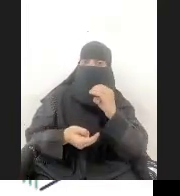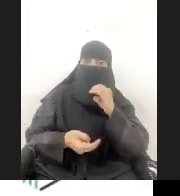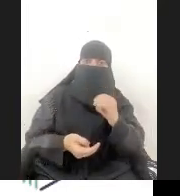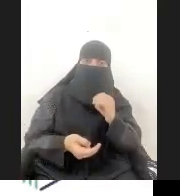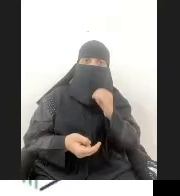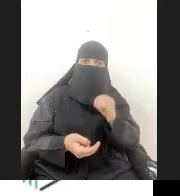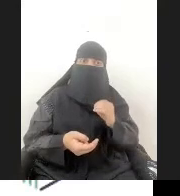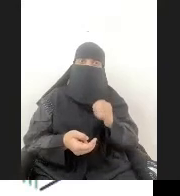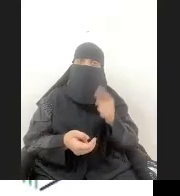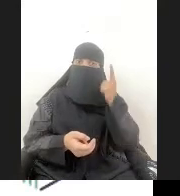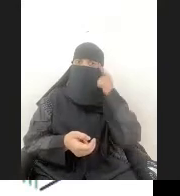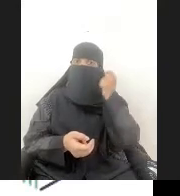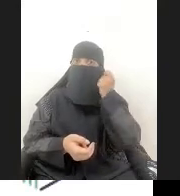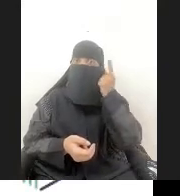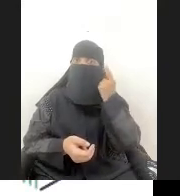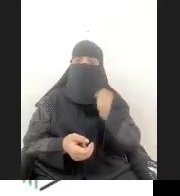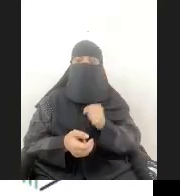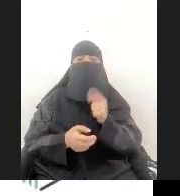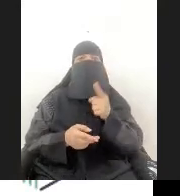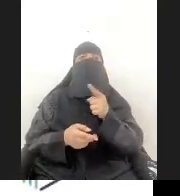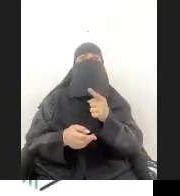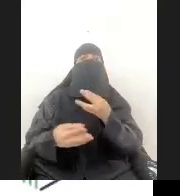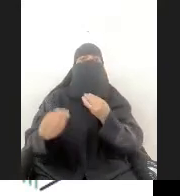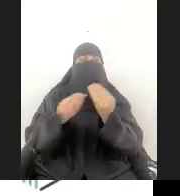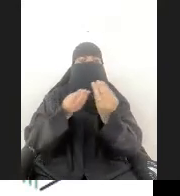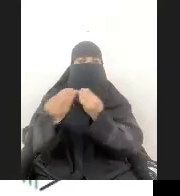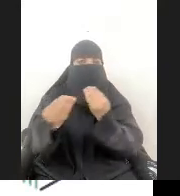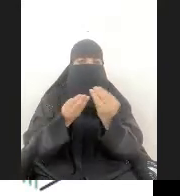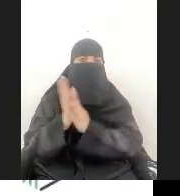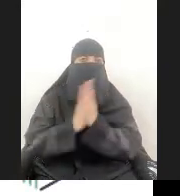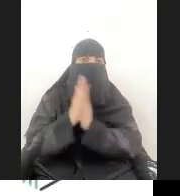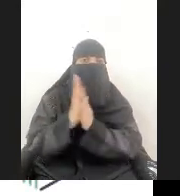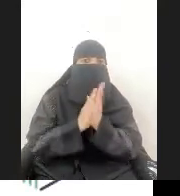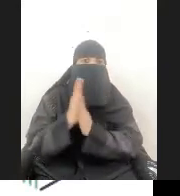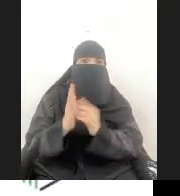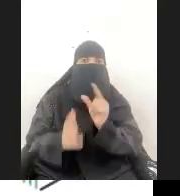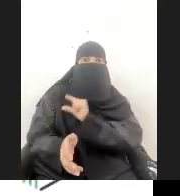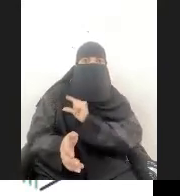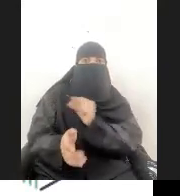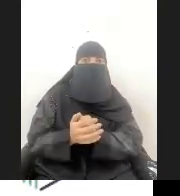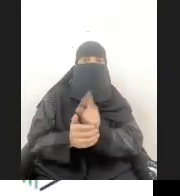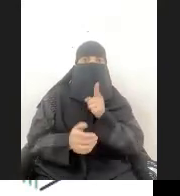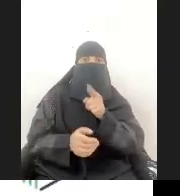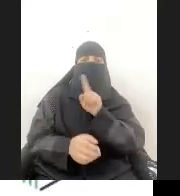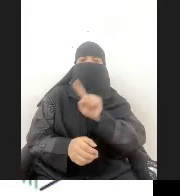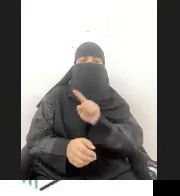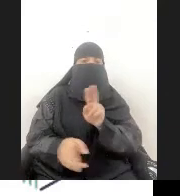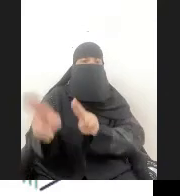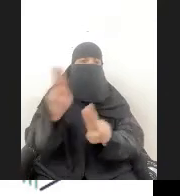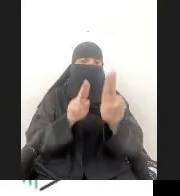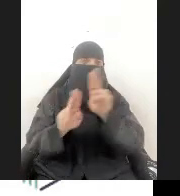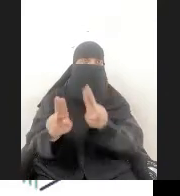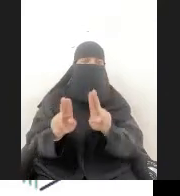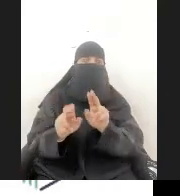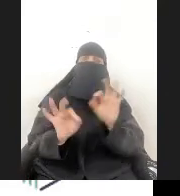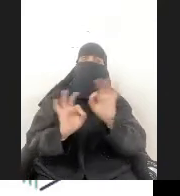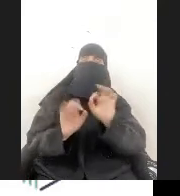يجاوب على زملاء، يكون في نقاش هنا تفاعل. لكن نقطة كذلك جوهرية، لا يكون سؤالي مثلا في المناقشة والله أقول